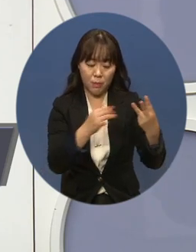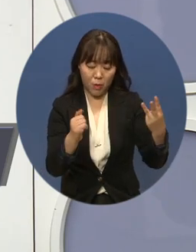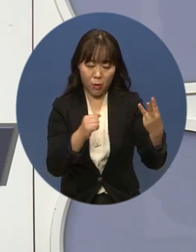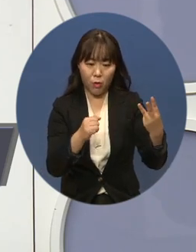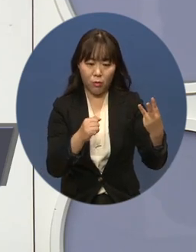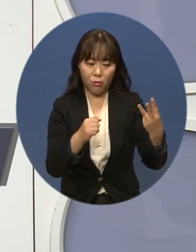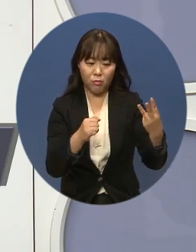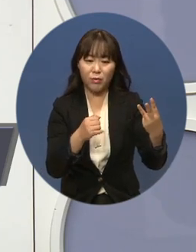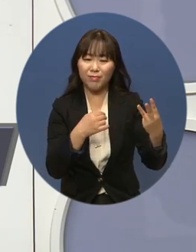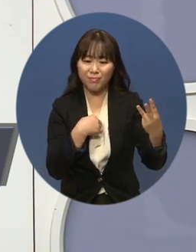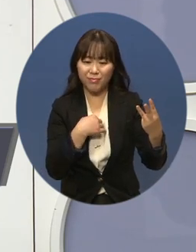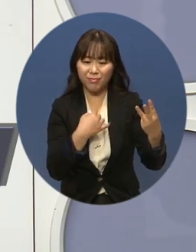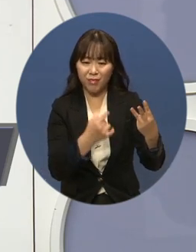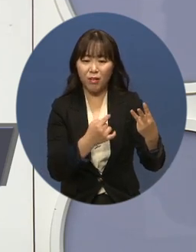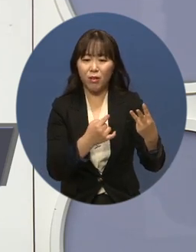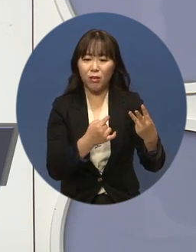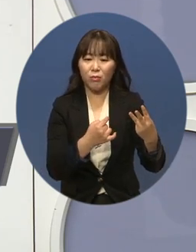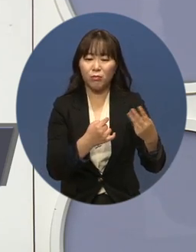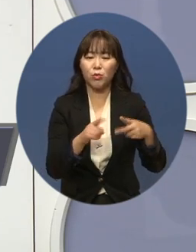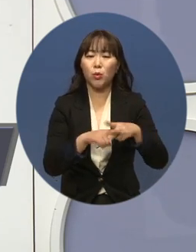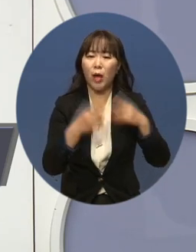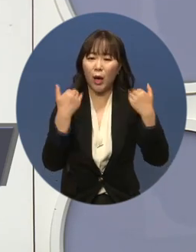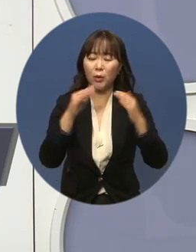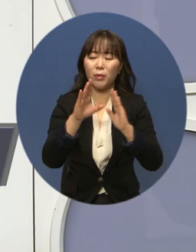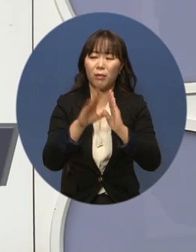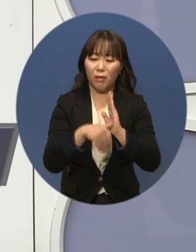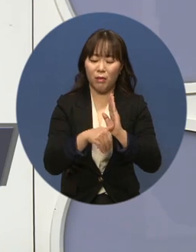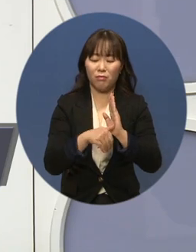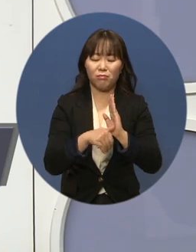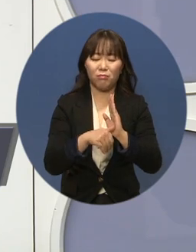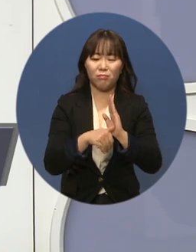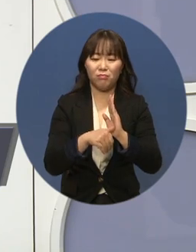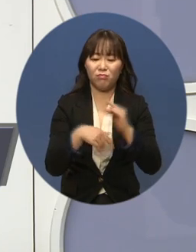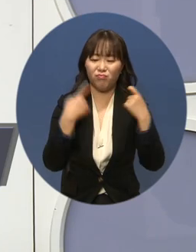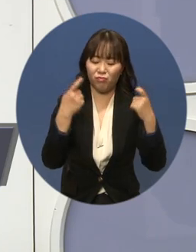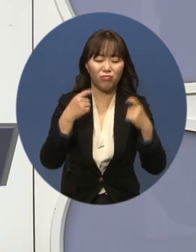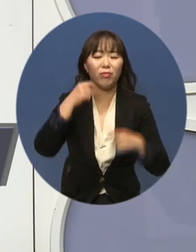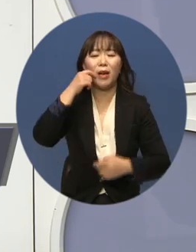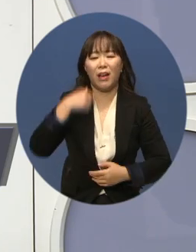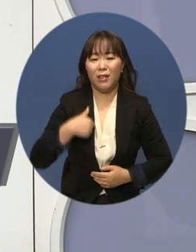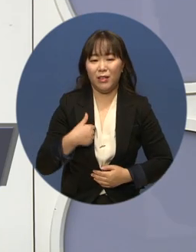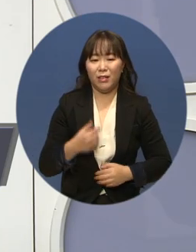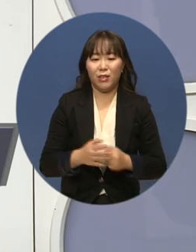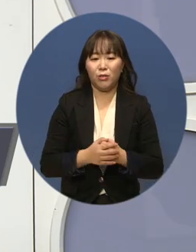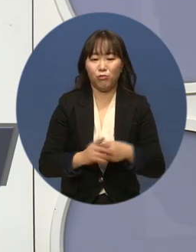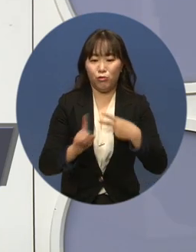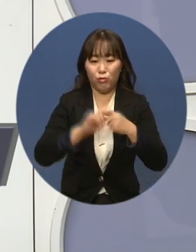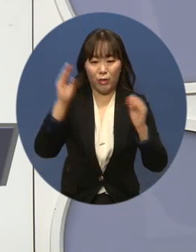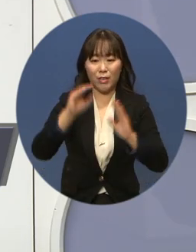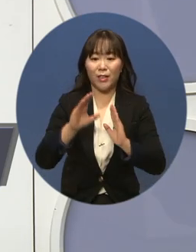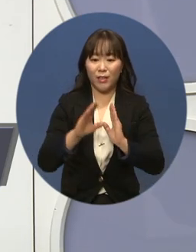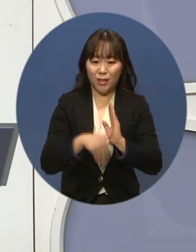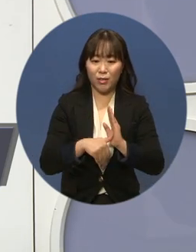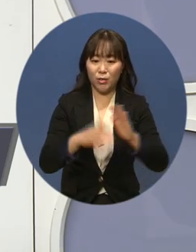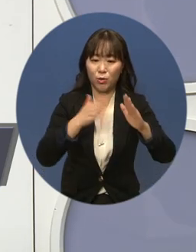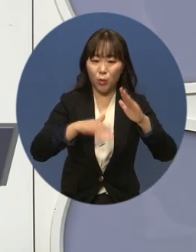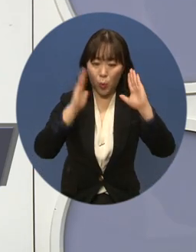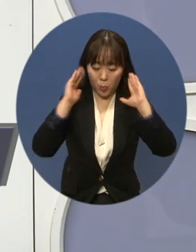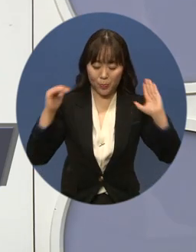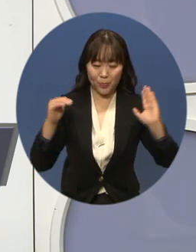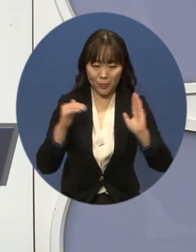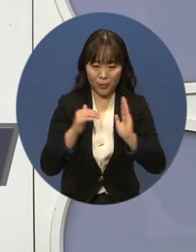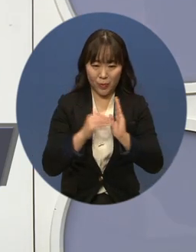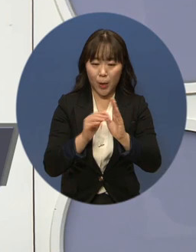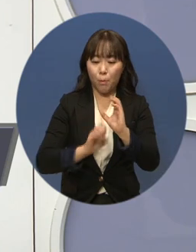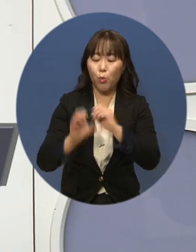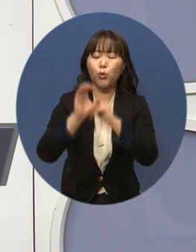3명 중에 들어서 초등학교 때 수학여행을 못 가고 중학교 때는 저희들이 이제 정규 공부 시간을 마치고